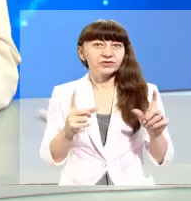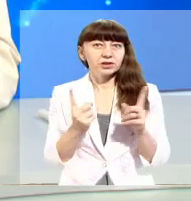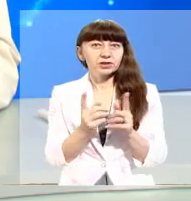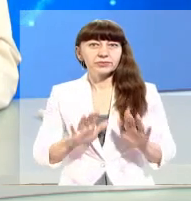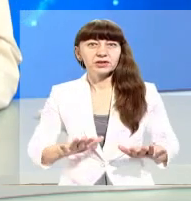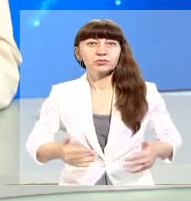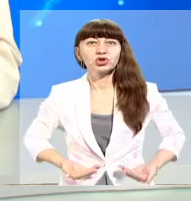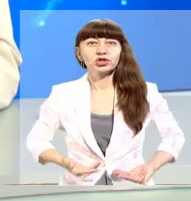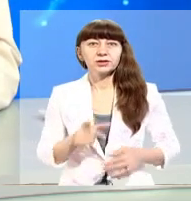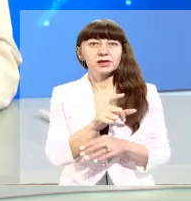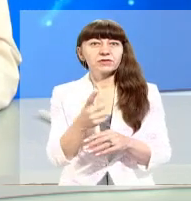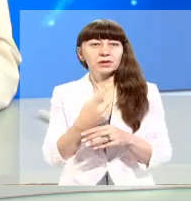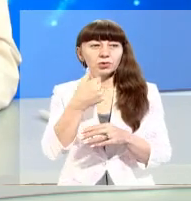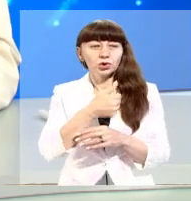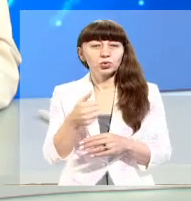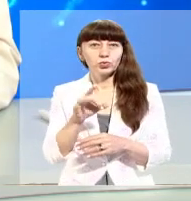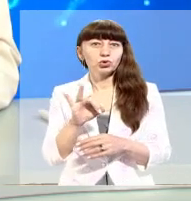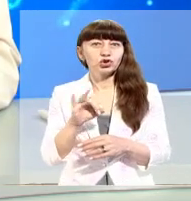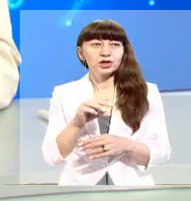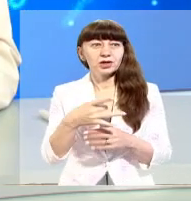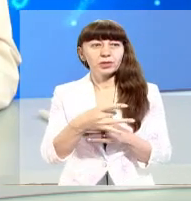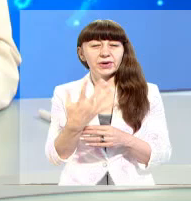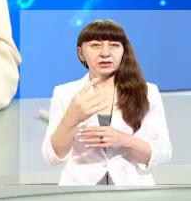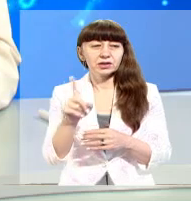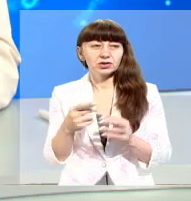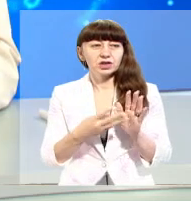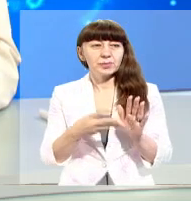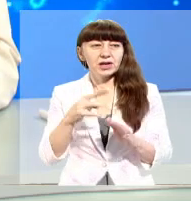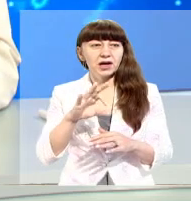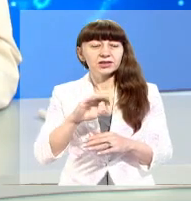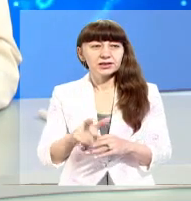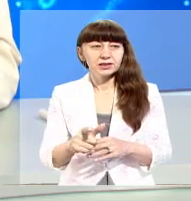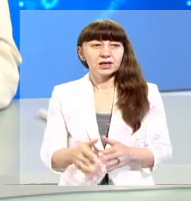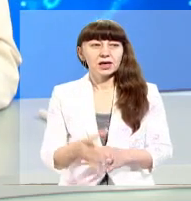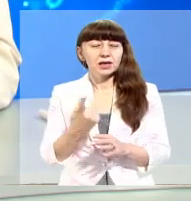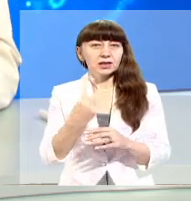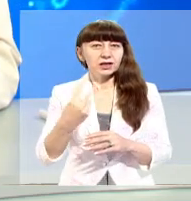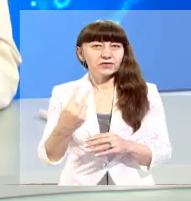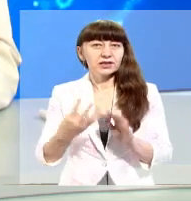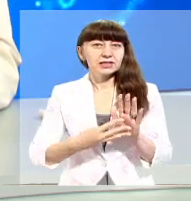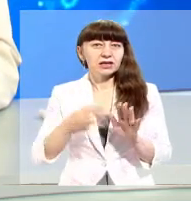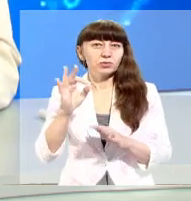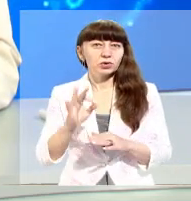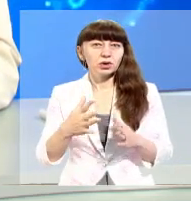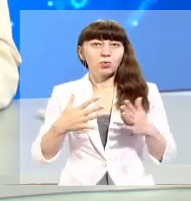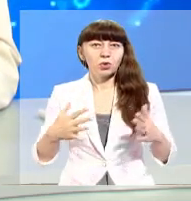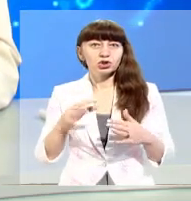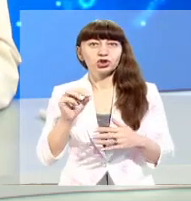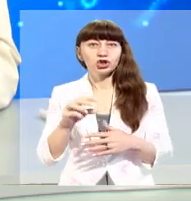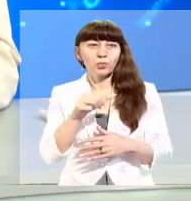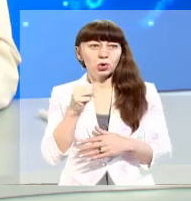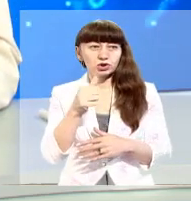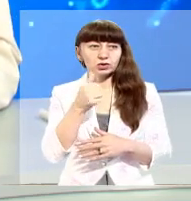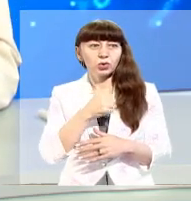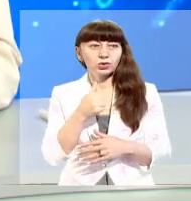местными жителями. В этом году бюджет района составил 5,9 миллиардов тенге. Это на 29% больше по сравнению с